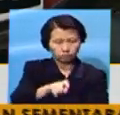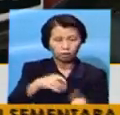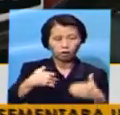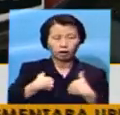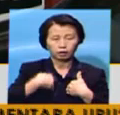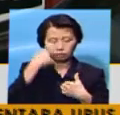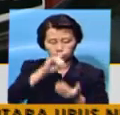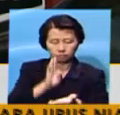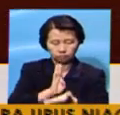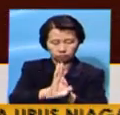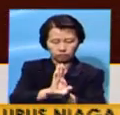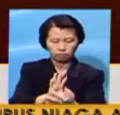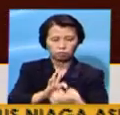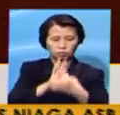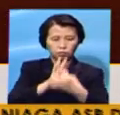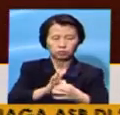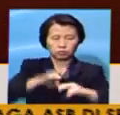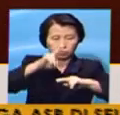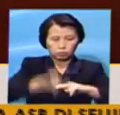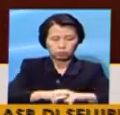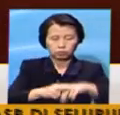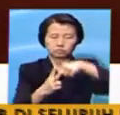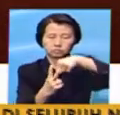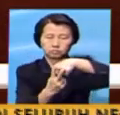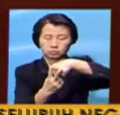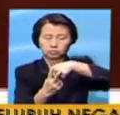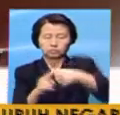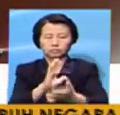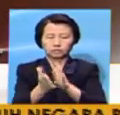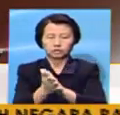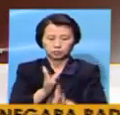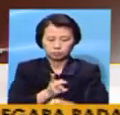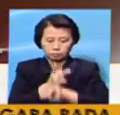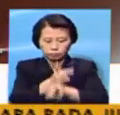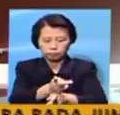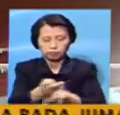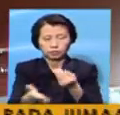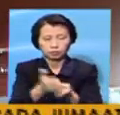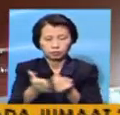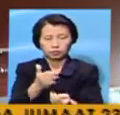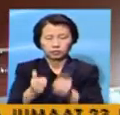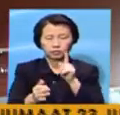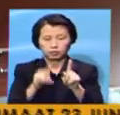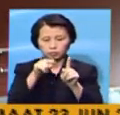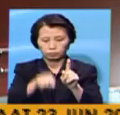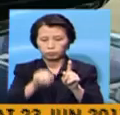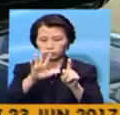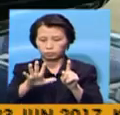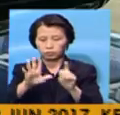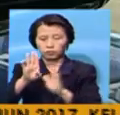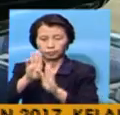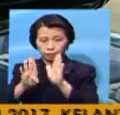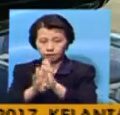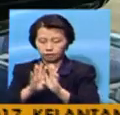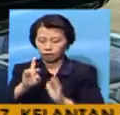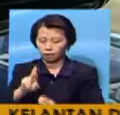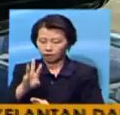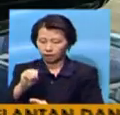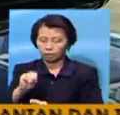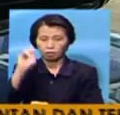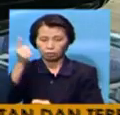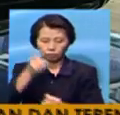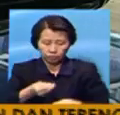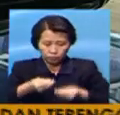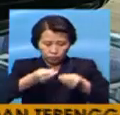bagi membantu mengukuhkan kedudukan protonu pinjaman mudah bernilai 15 bilion itu hanya